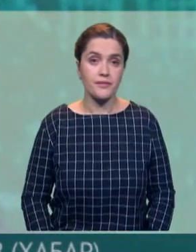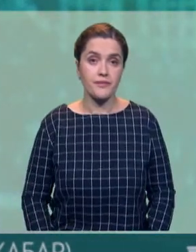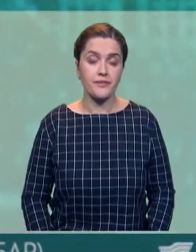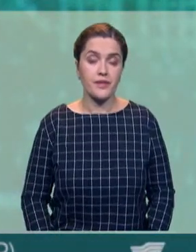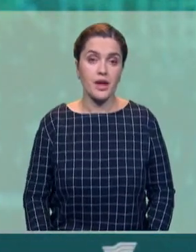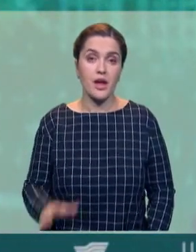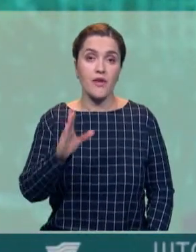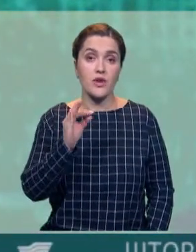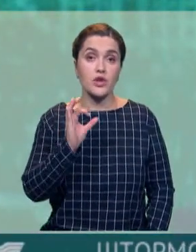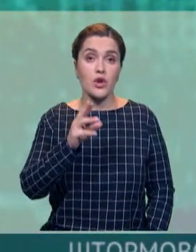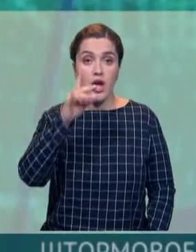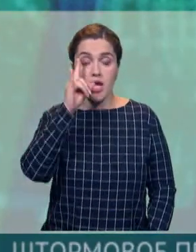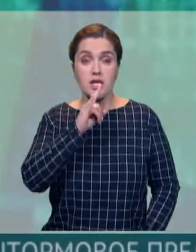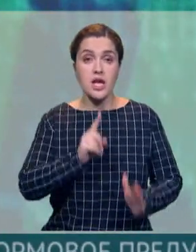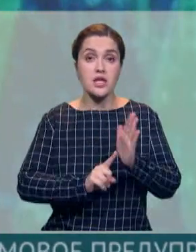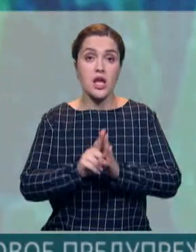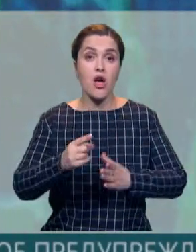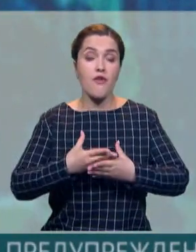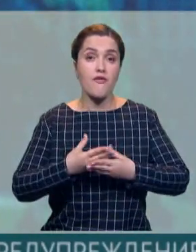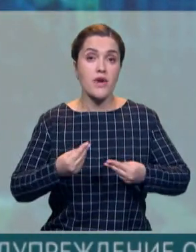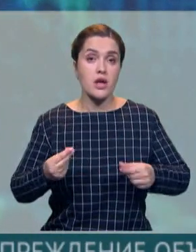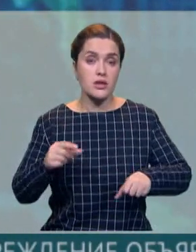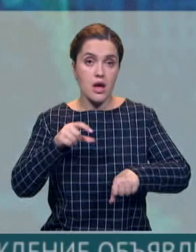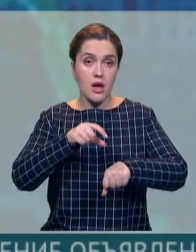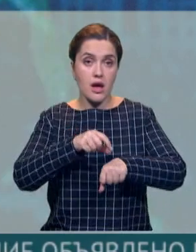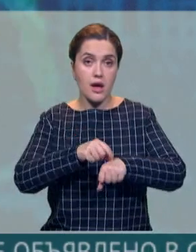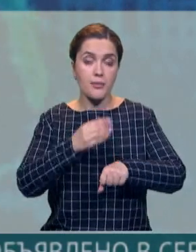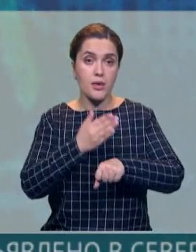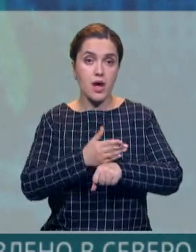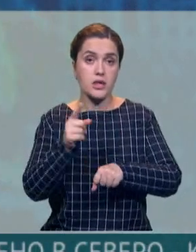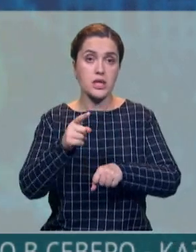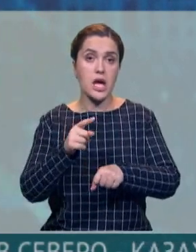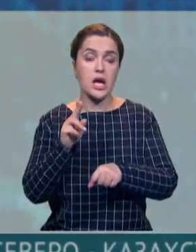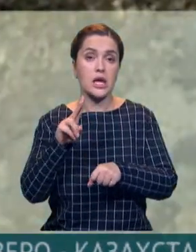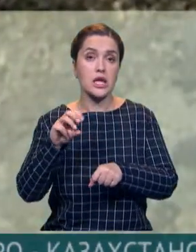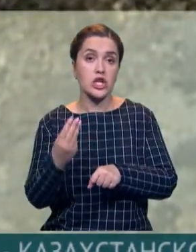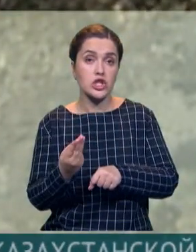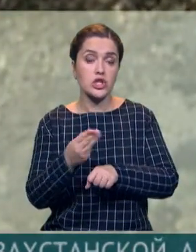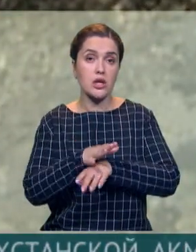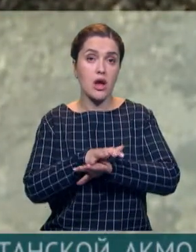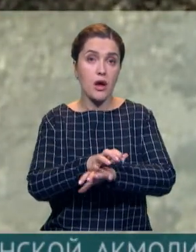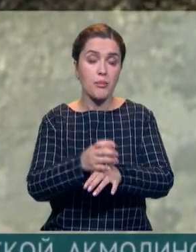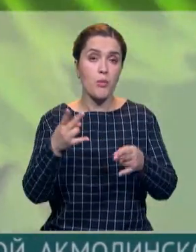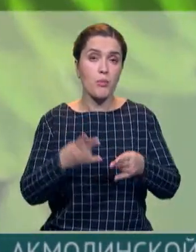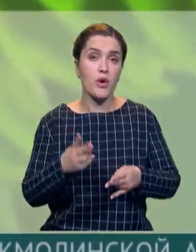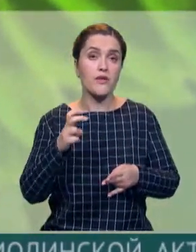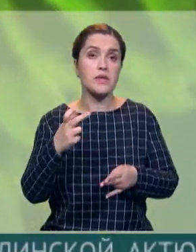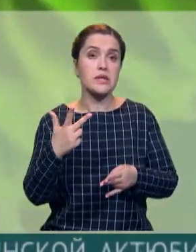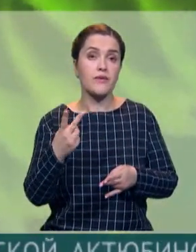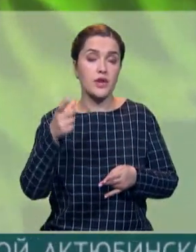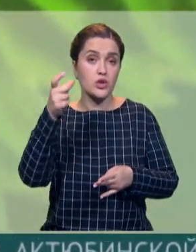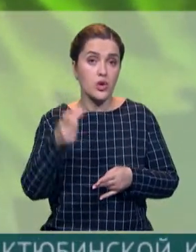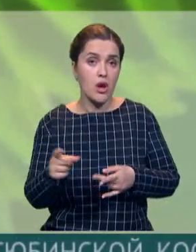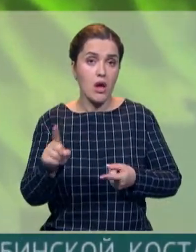Восточном Казахстане с начала весны от укусов клещей пострадали 232 человека. Случаев заболевания